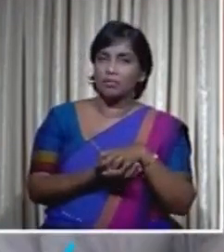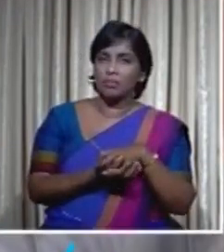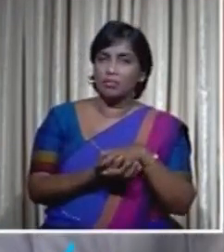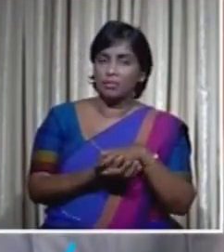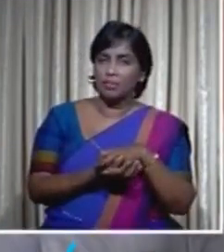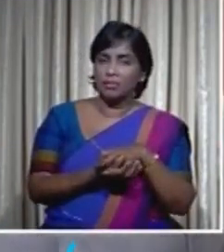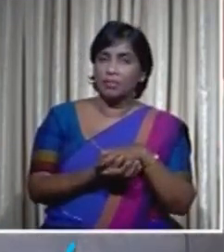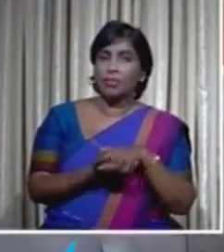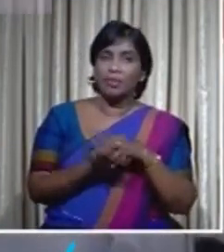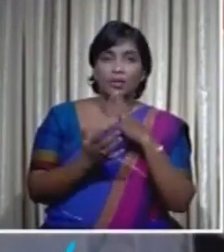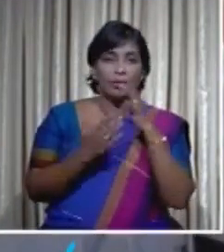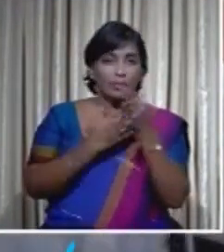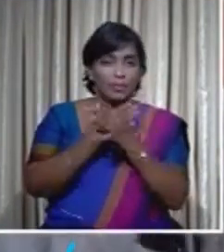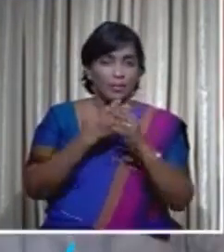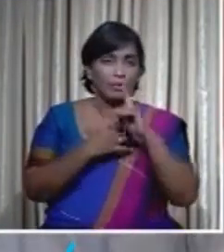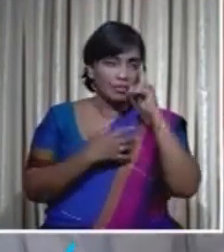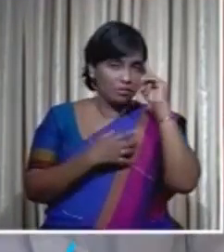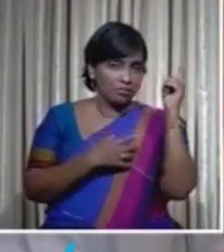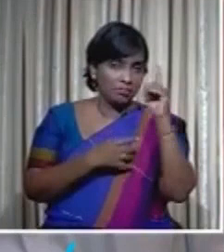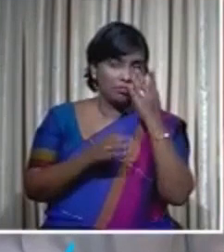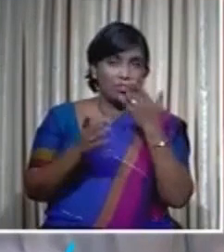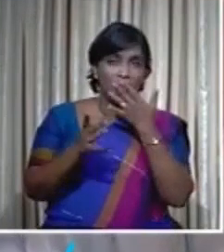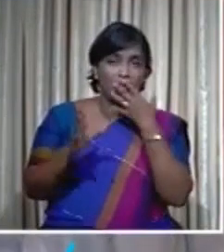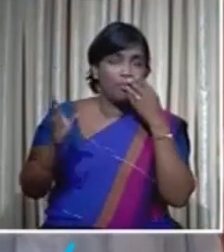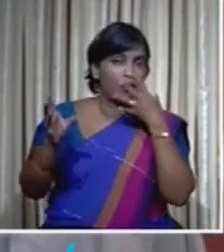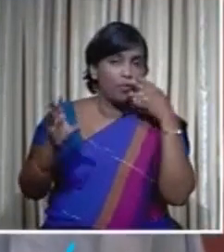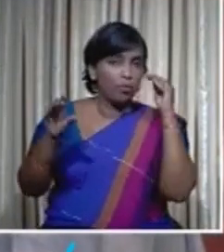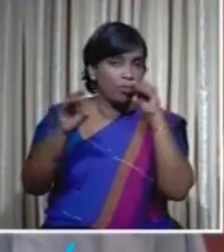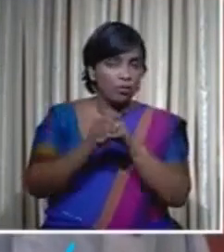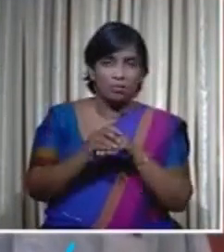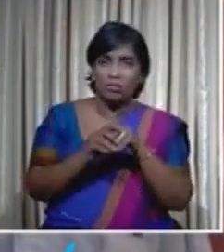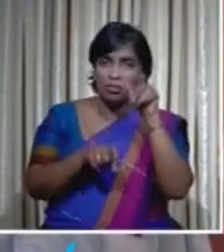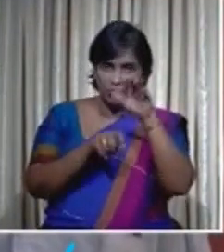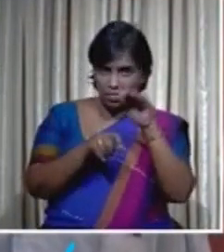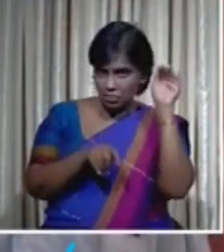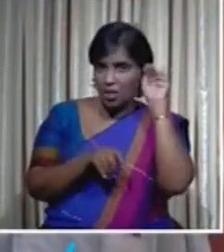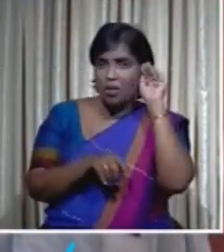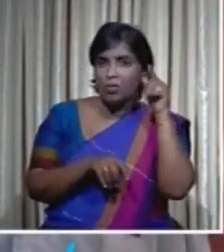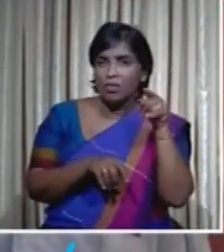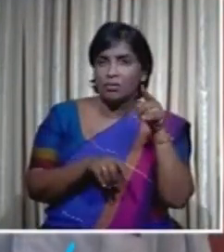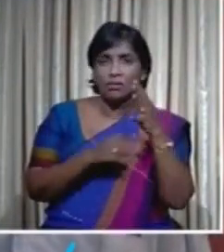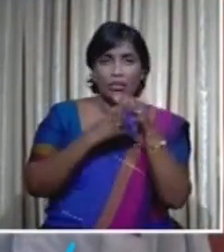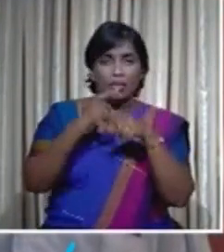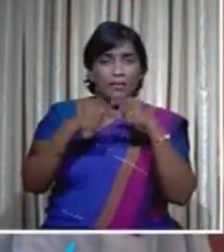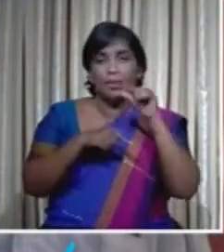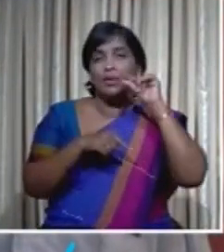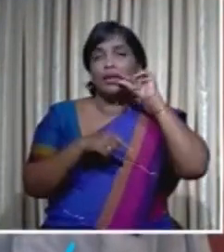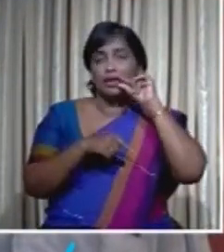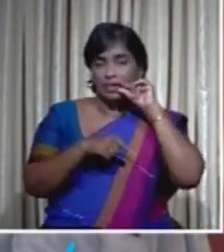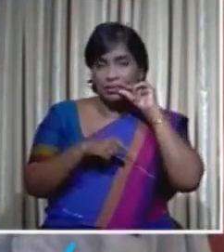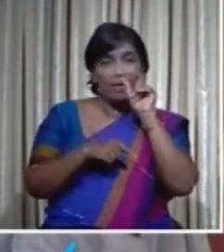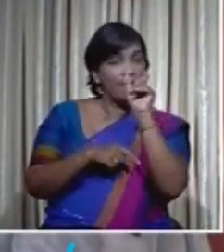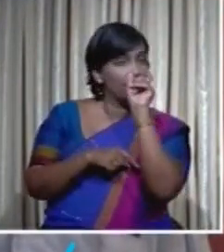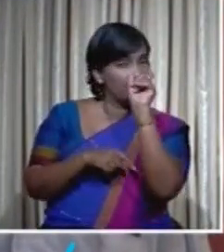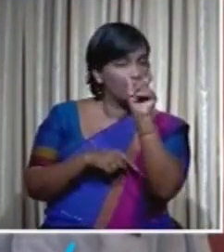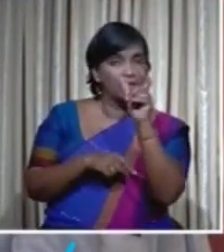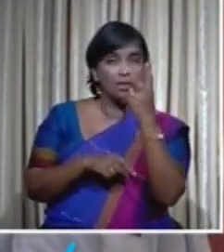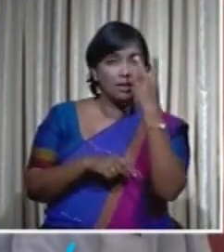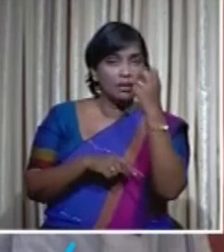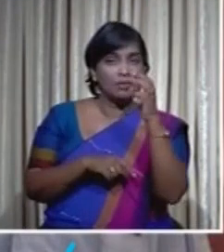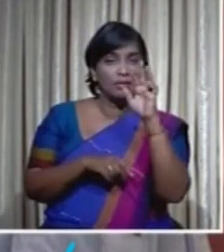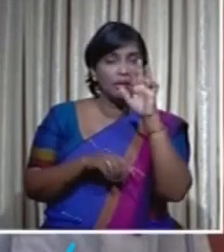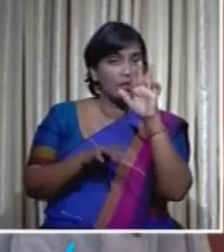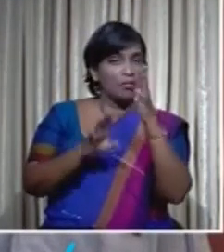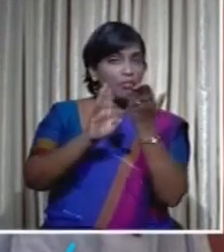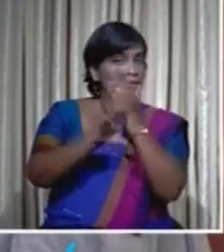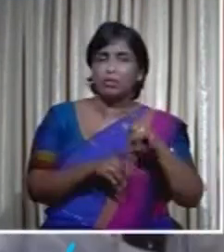வஸ்துக்காக உட்கொண்டதாக நீங்கள் அறிந்திருக்கிறீர்களா கஞ்சா என்கிற சொல் வடக்கு கிழக்கிலே 2009 முதல் இருந்திருக்கிறதா இது யார்